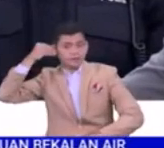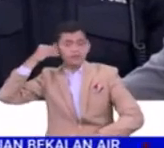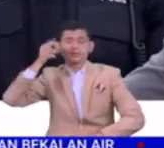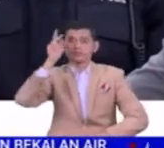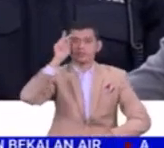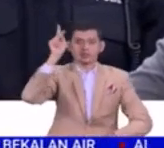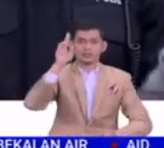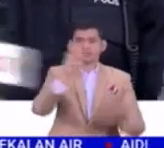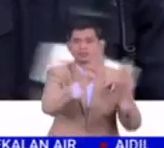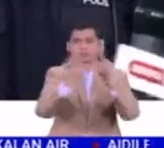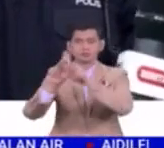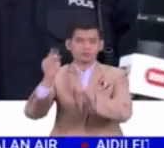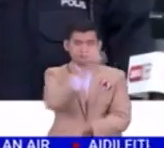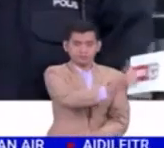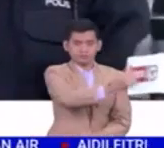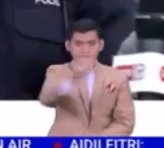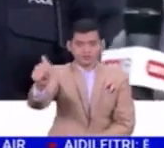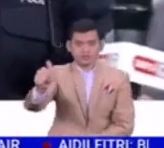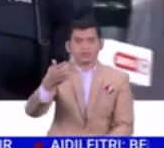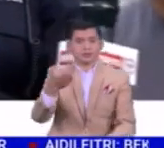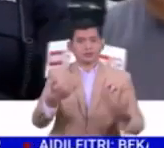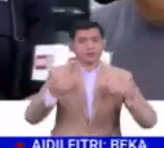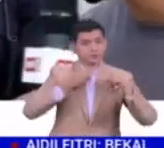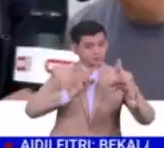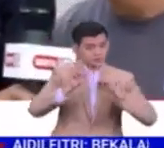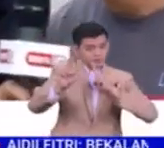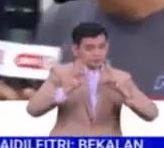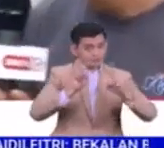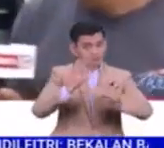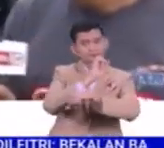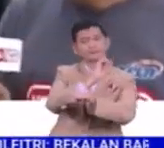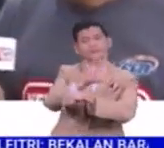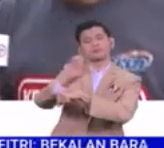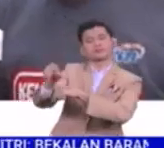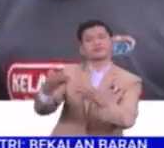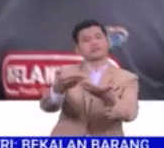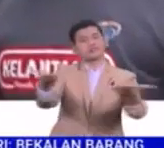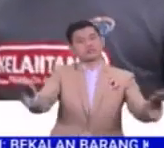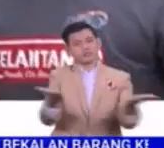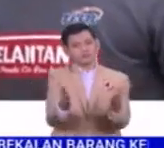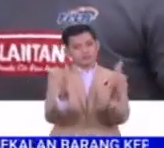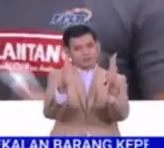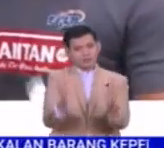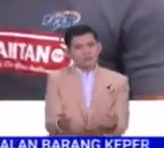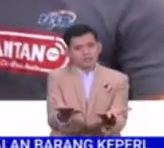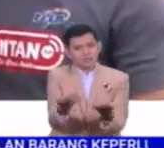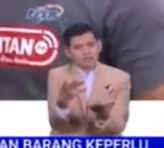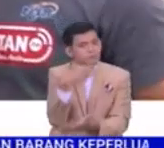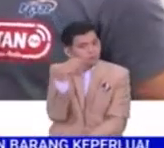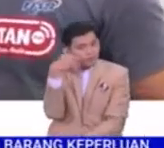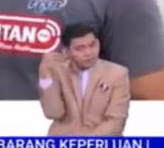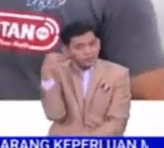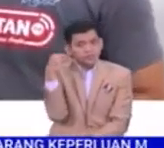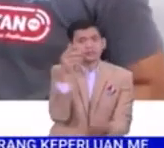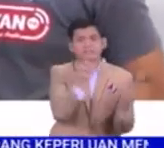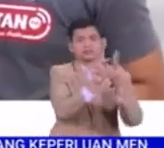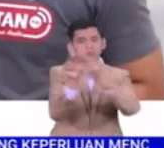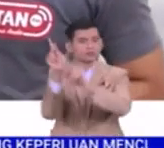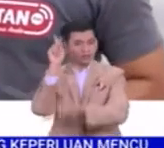Kelantan lah. Okey tuan, mungkin ada ucapan ataupun nasihat tuan kepada perantau khususnya yang ingin pulang beraya di Kelantan